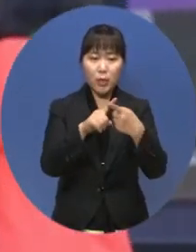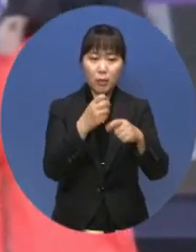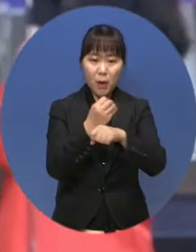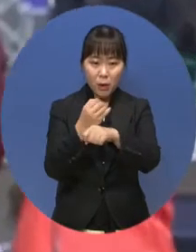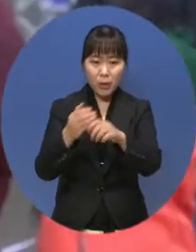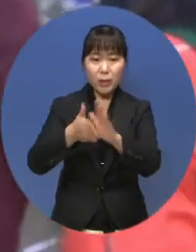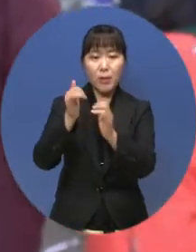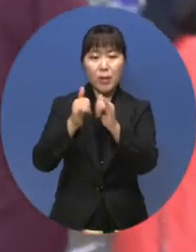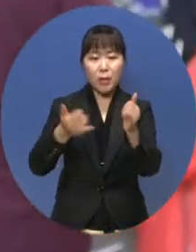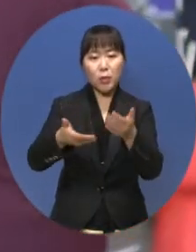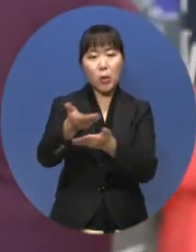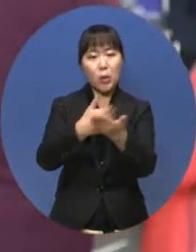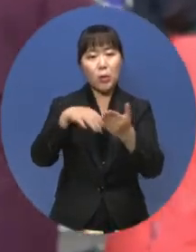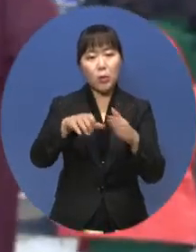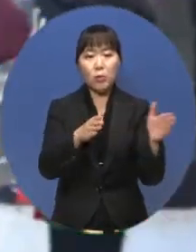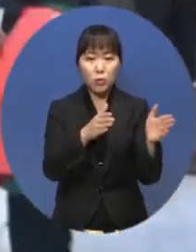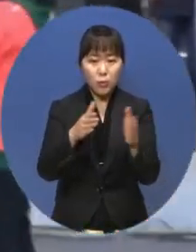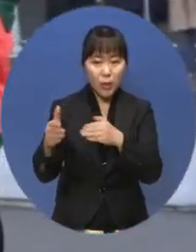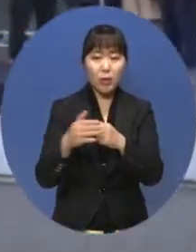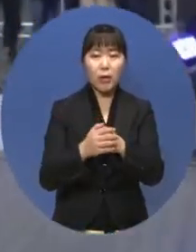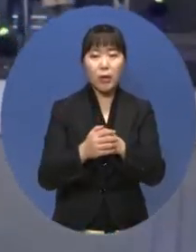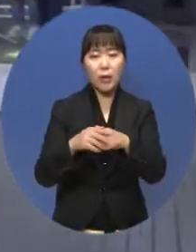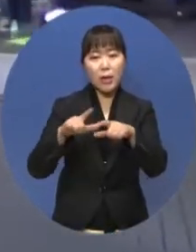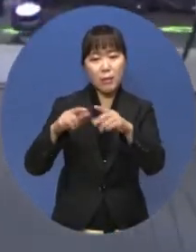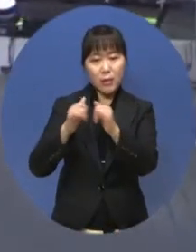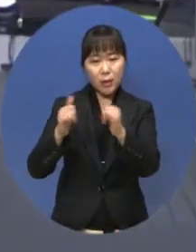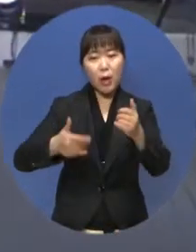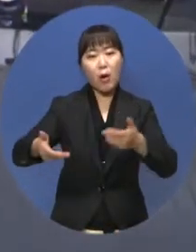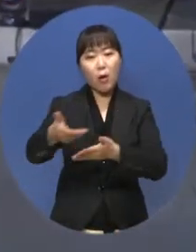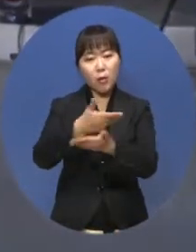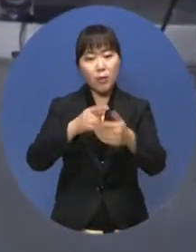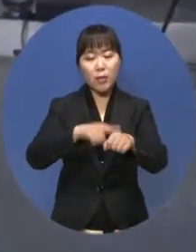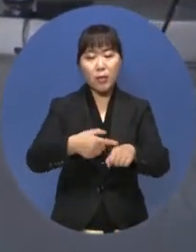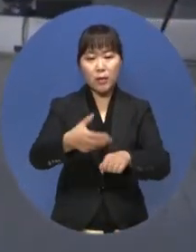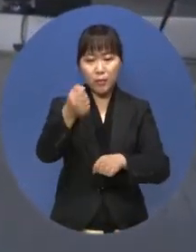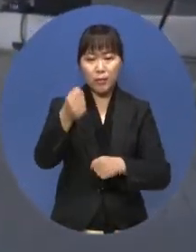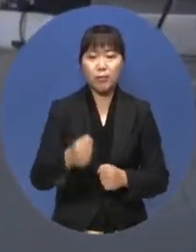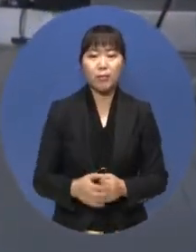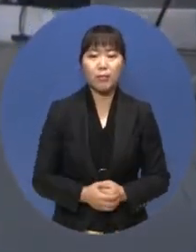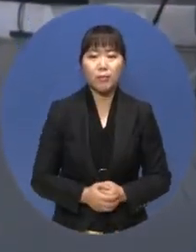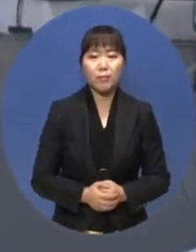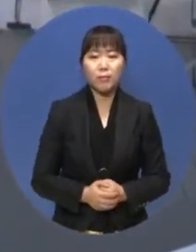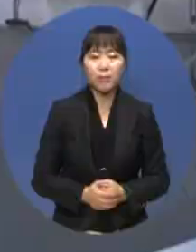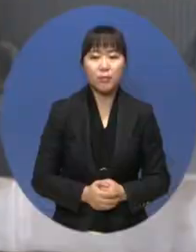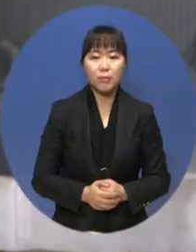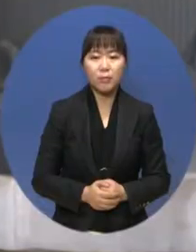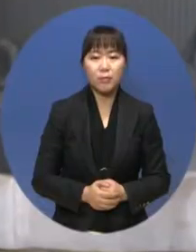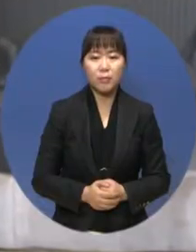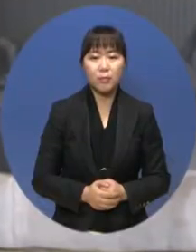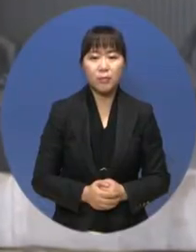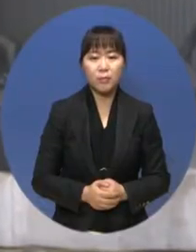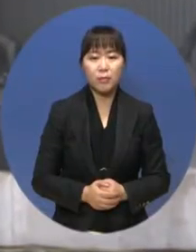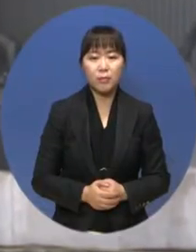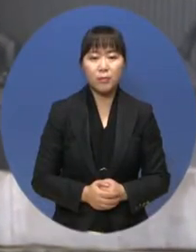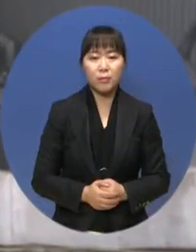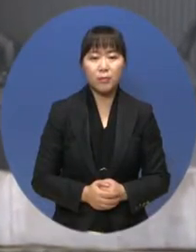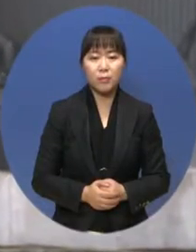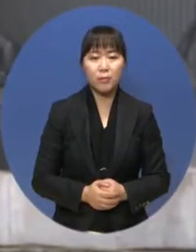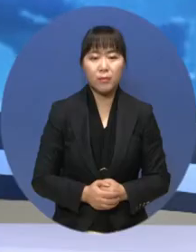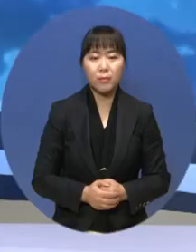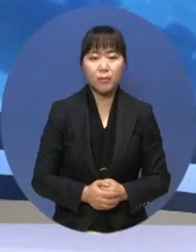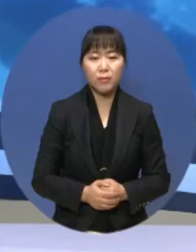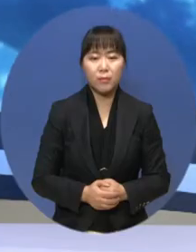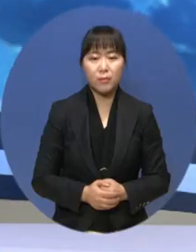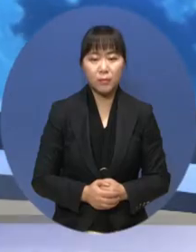시민들과 소통의 장을 마련해 비장애인들과 어울림 시간을 가졌습니다. 복지TV 뉴스 서정영입니다.